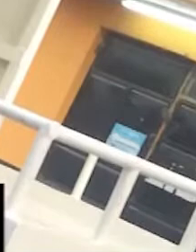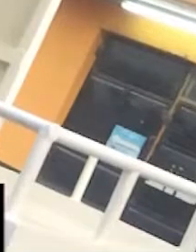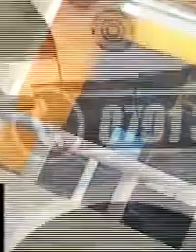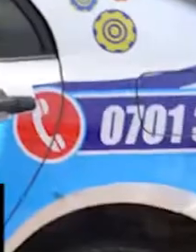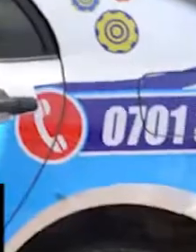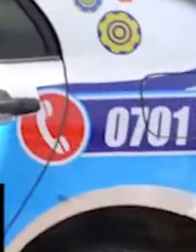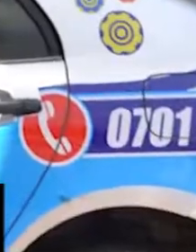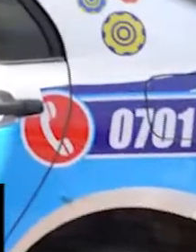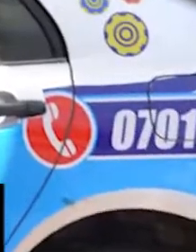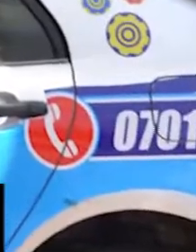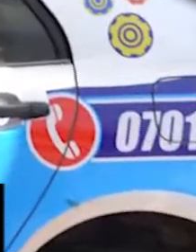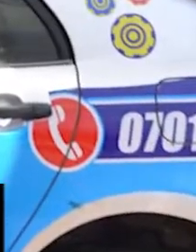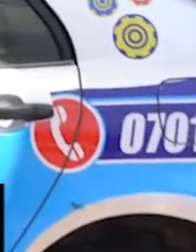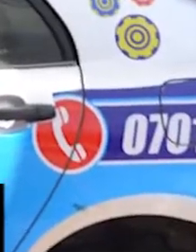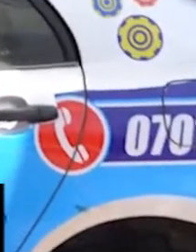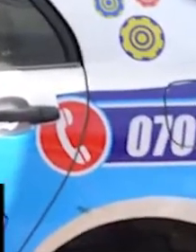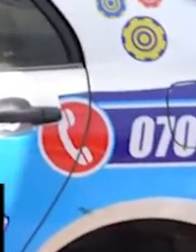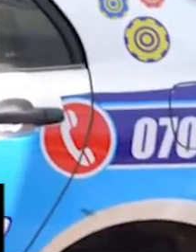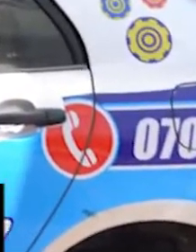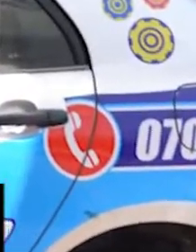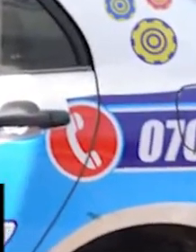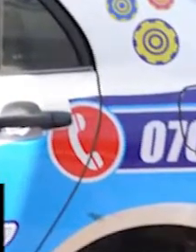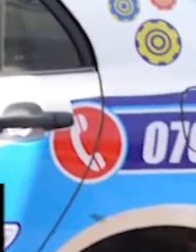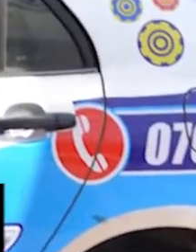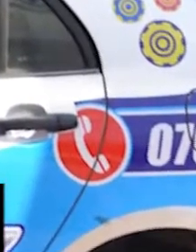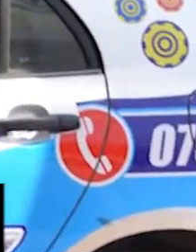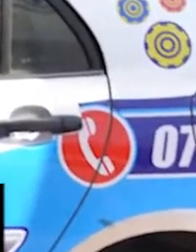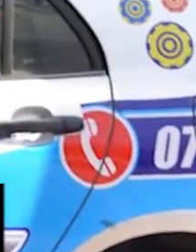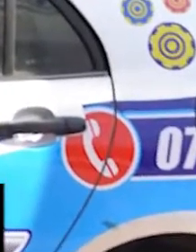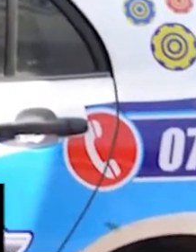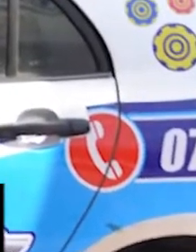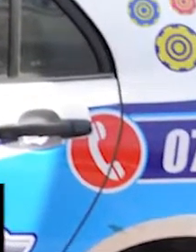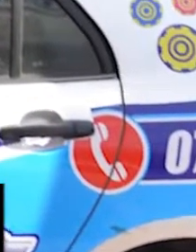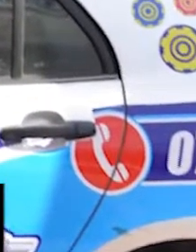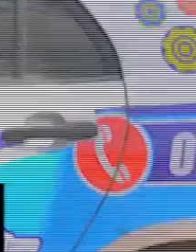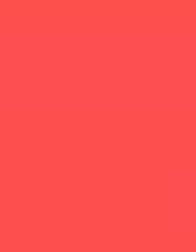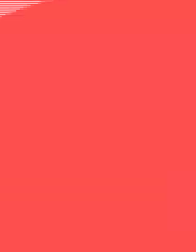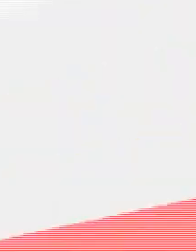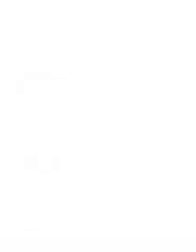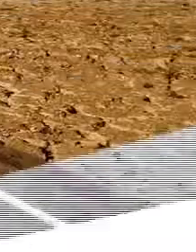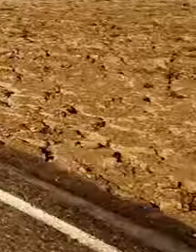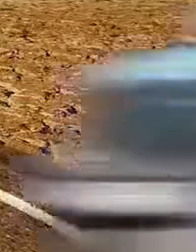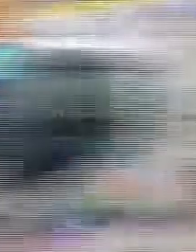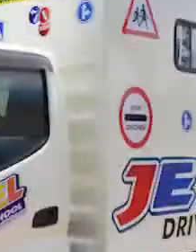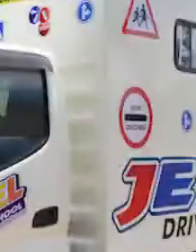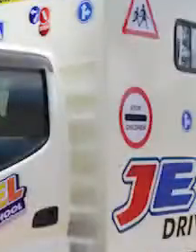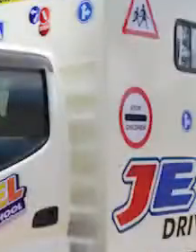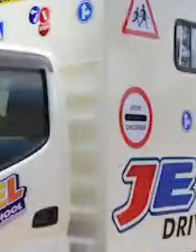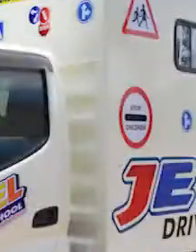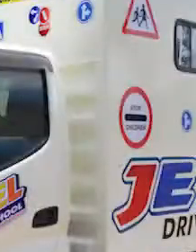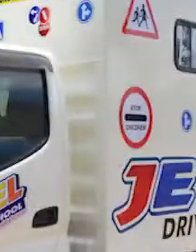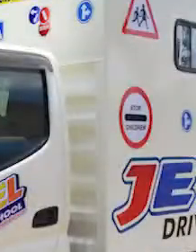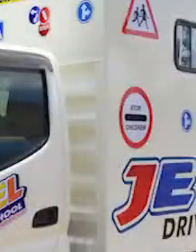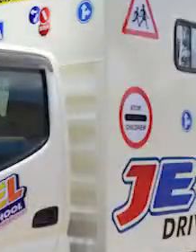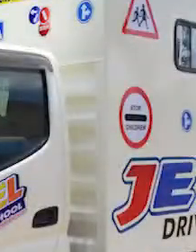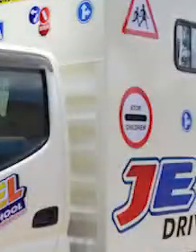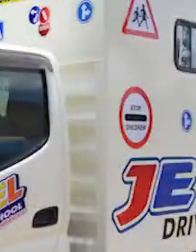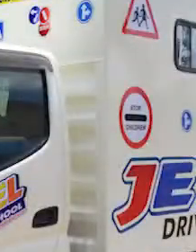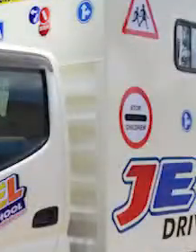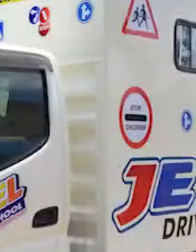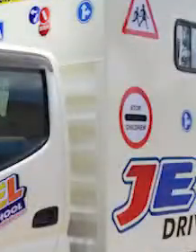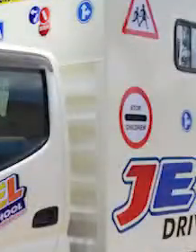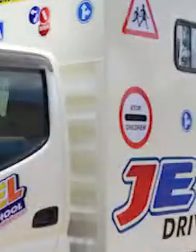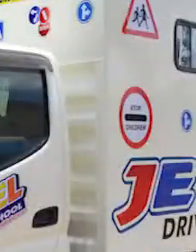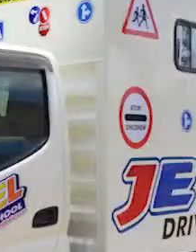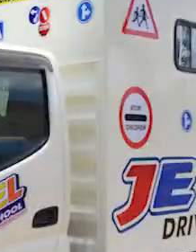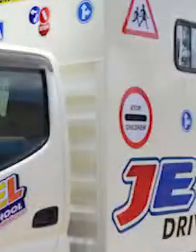003, 0703 164 003. Jewel Institute of Advanced